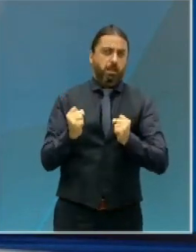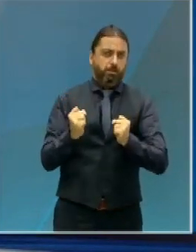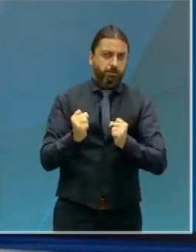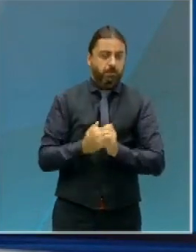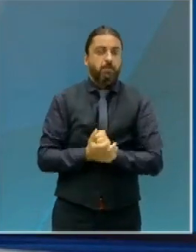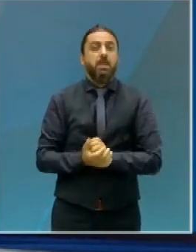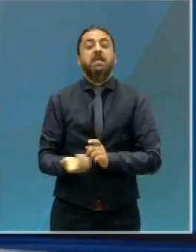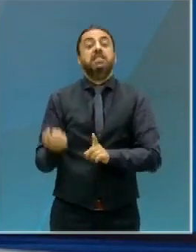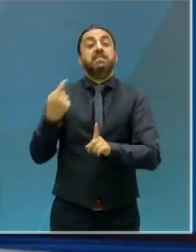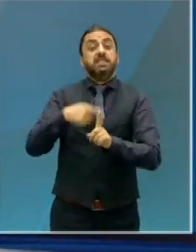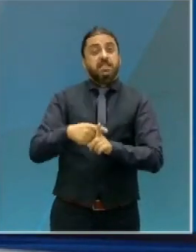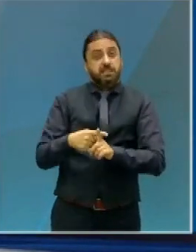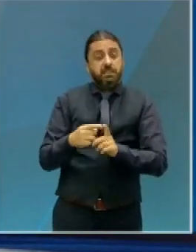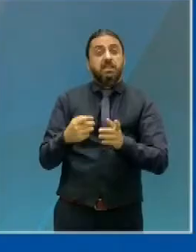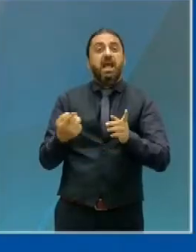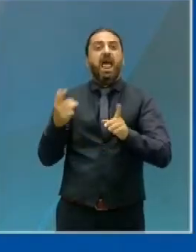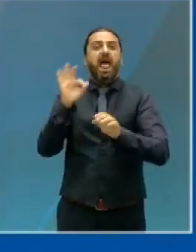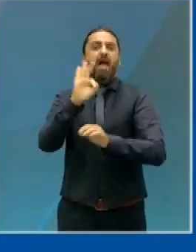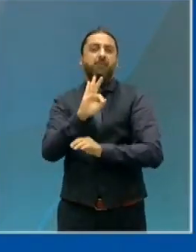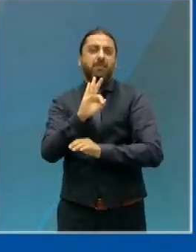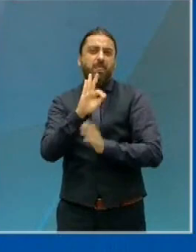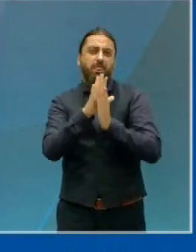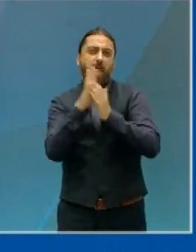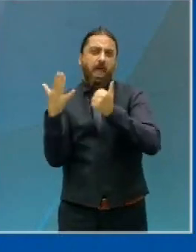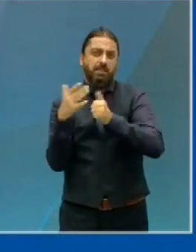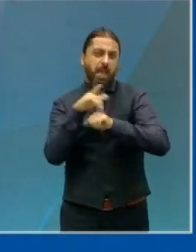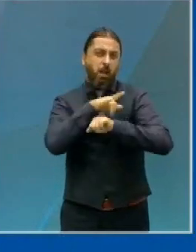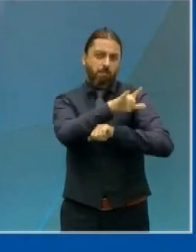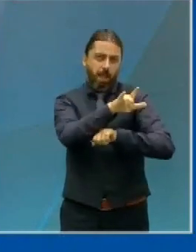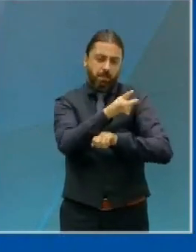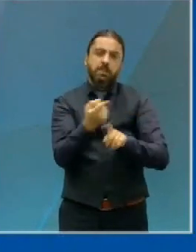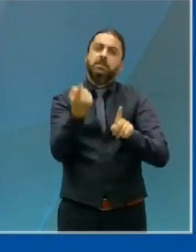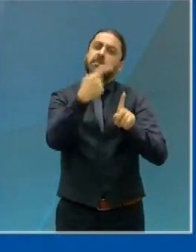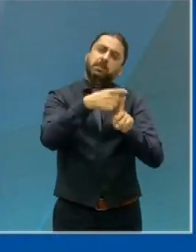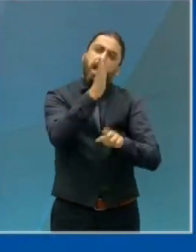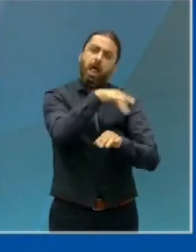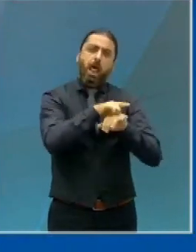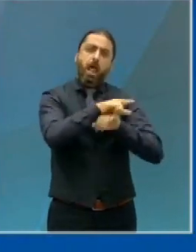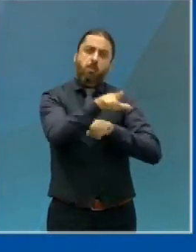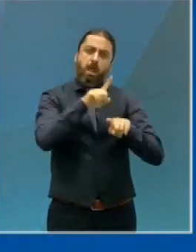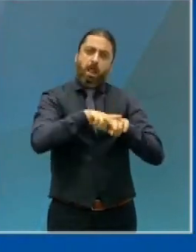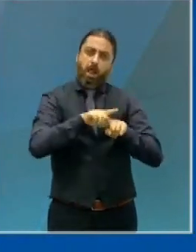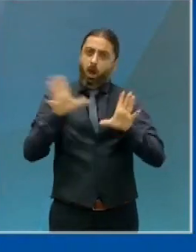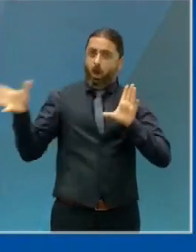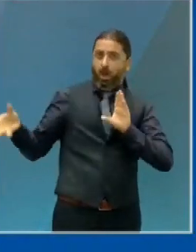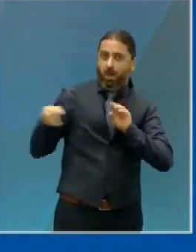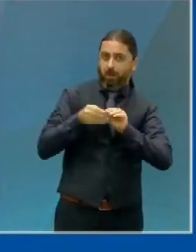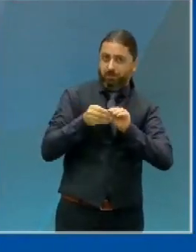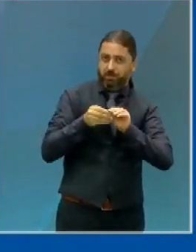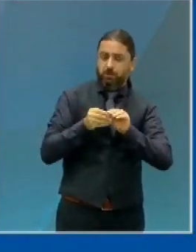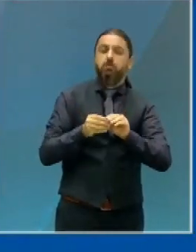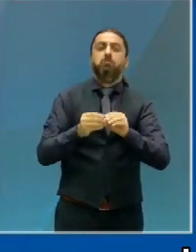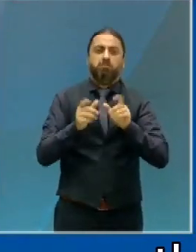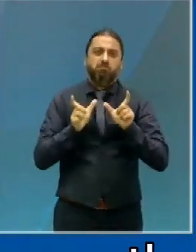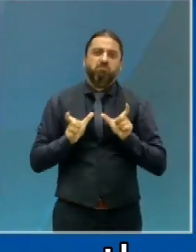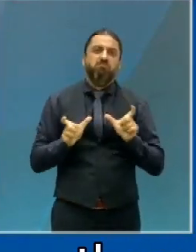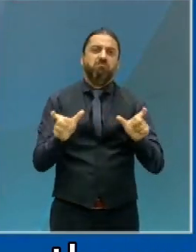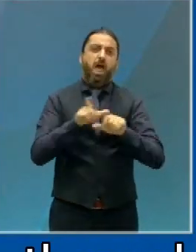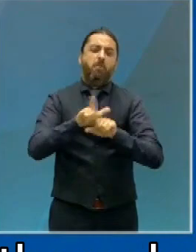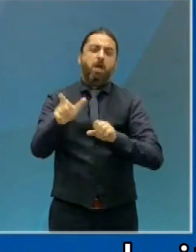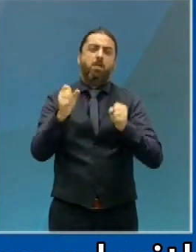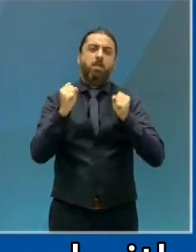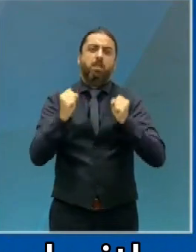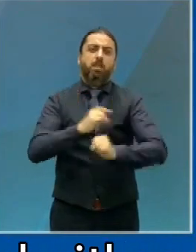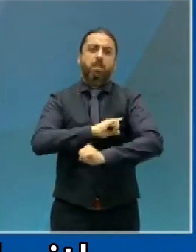τα εξυγχρονισμένα F-16 και τα υπόλοιπα ελληνικά φτερά δεν θα μπορεί να γνωριθεί από κανένα.